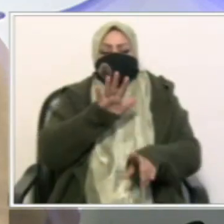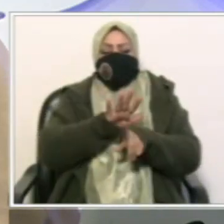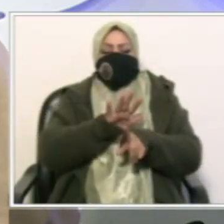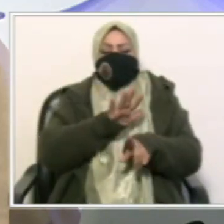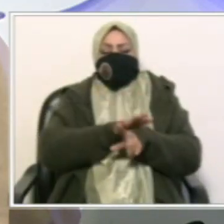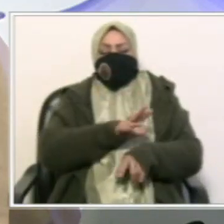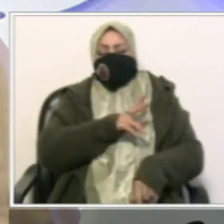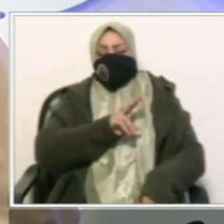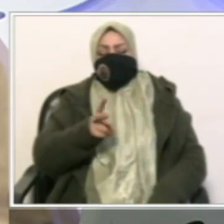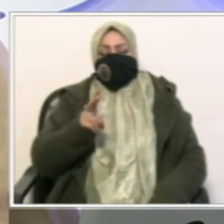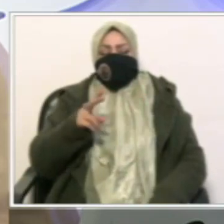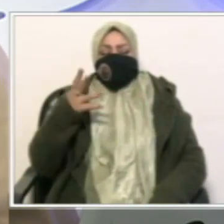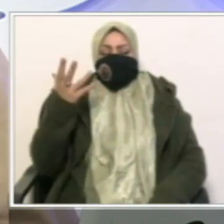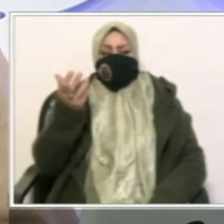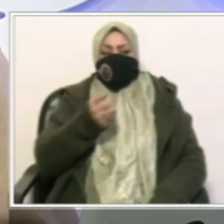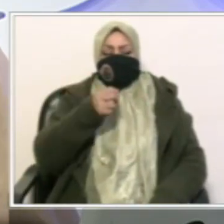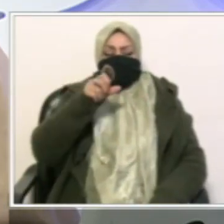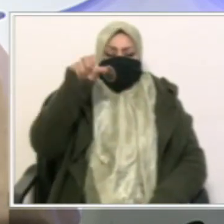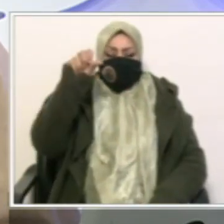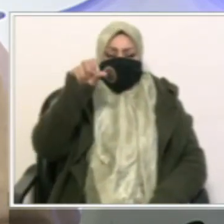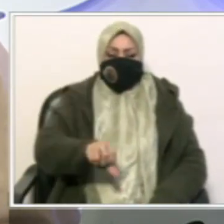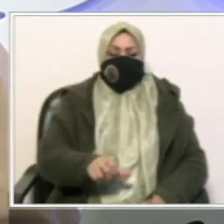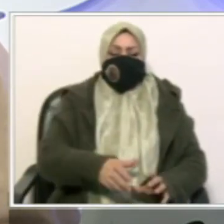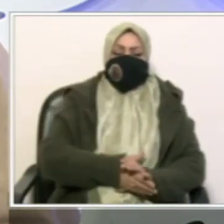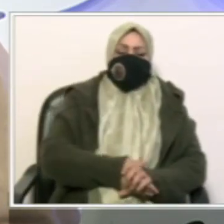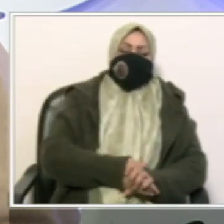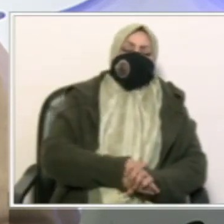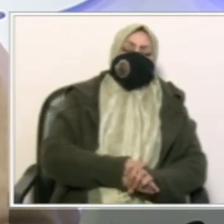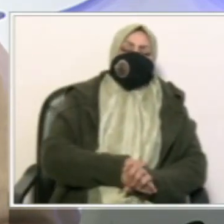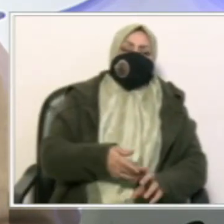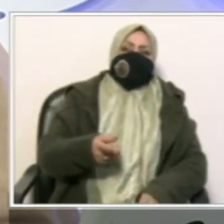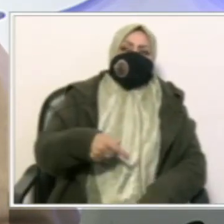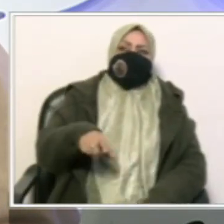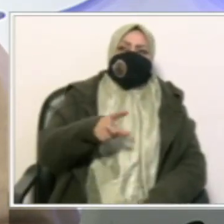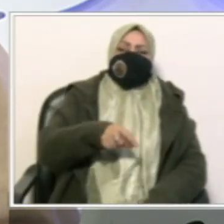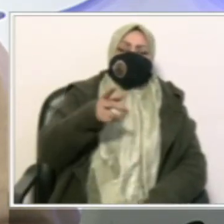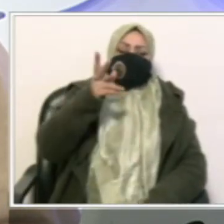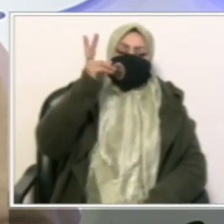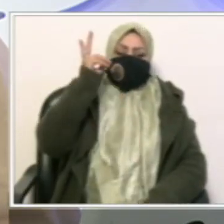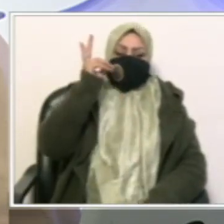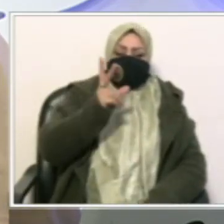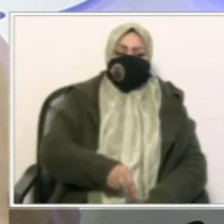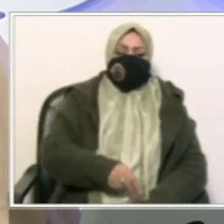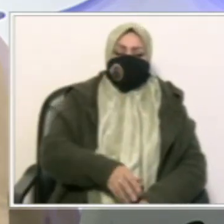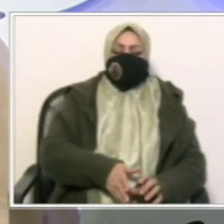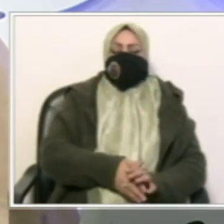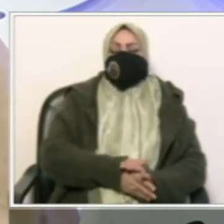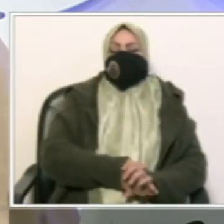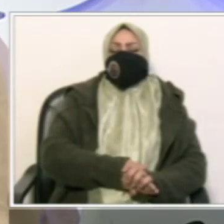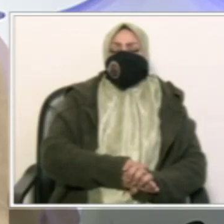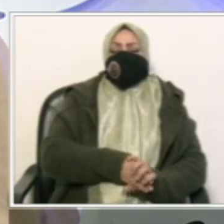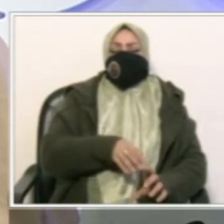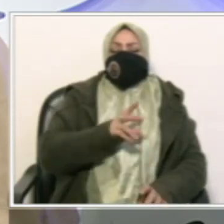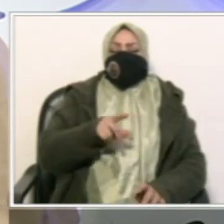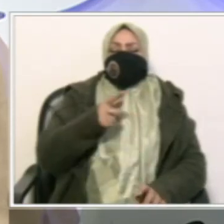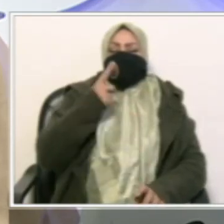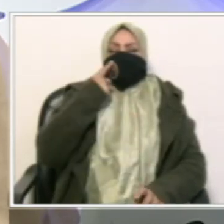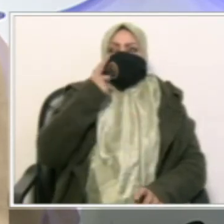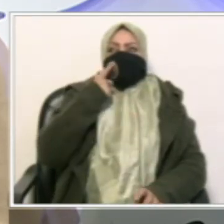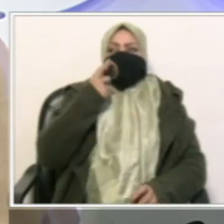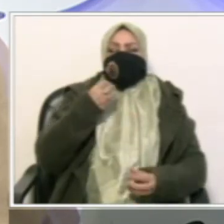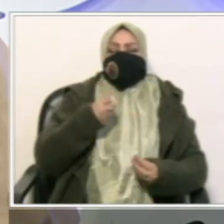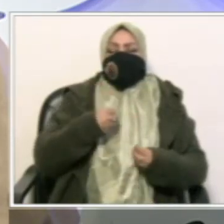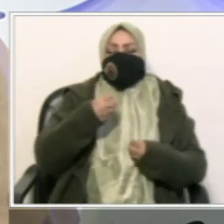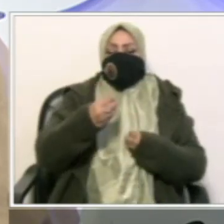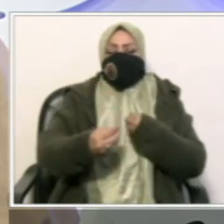بالإطاحة بكم وبانكسار شوكتكم. وانتظروا، إنا منتظرون، ونحن لا نمل